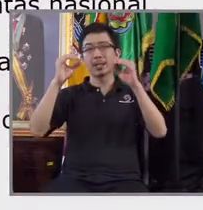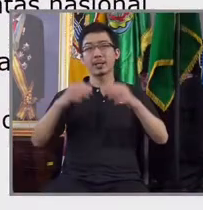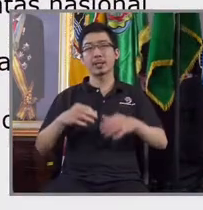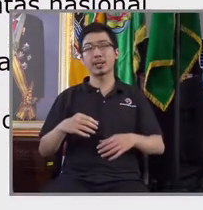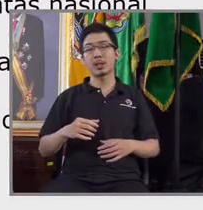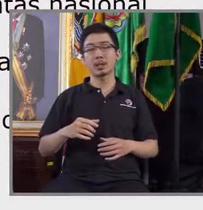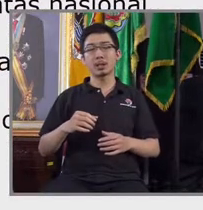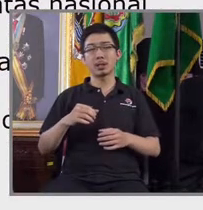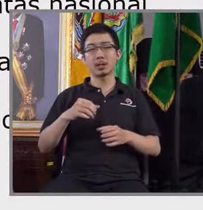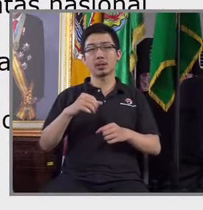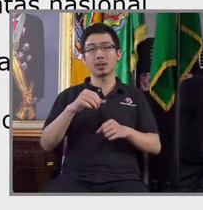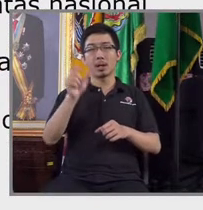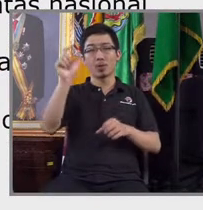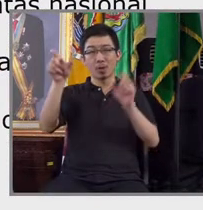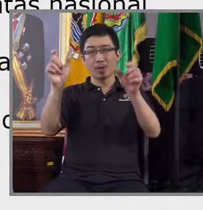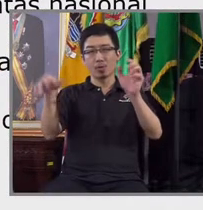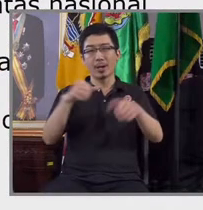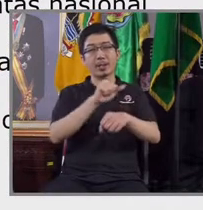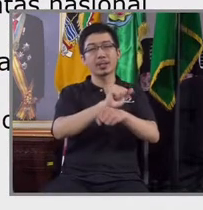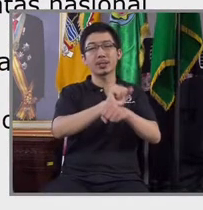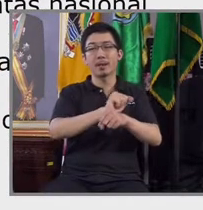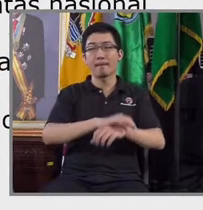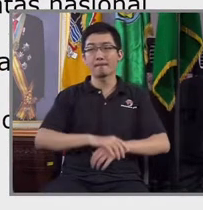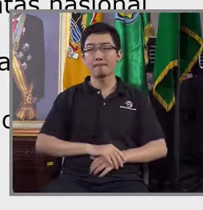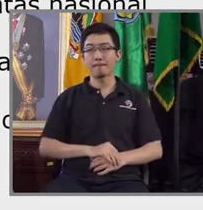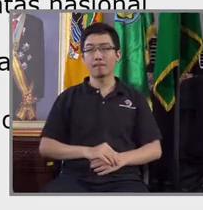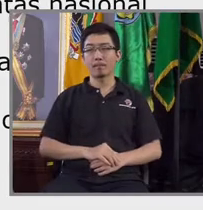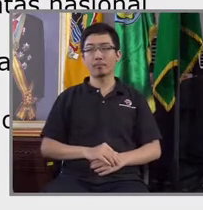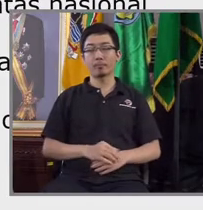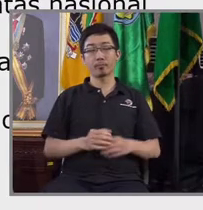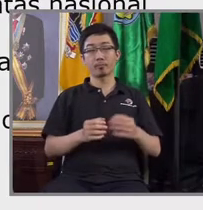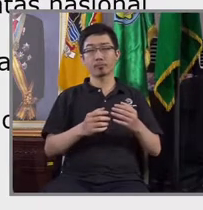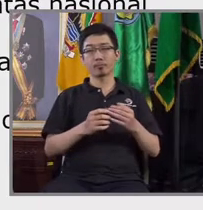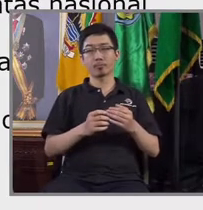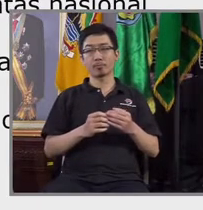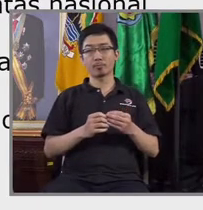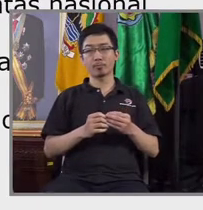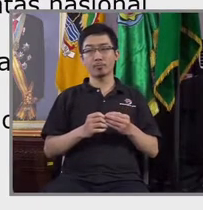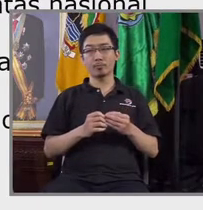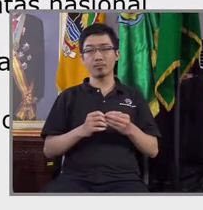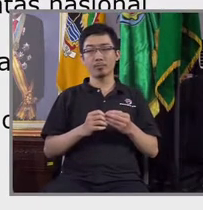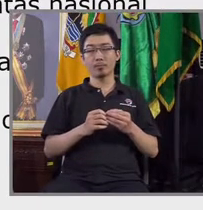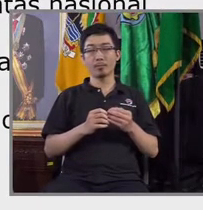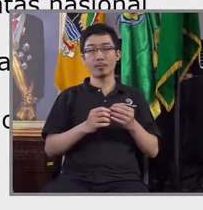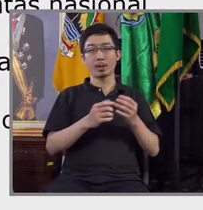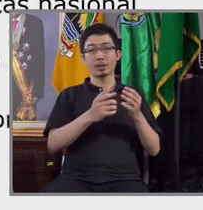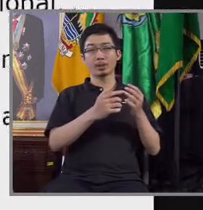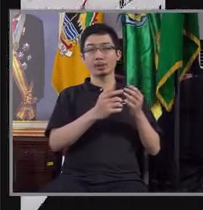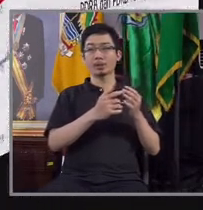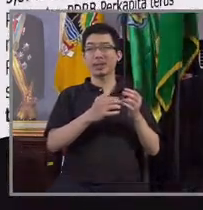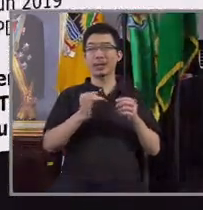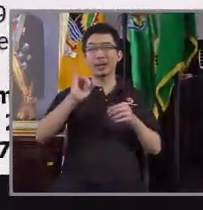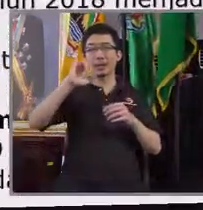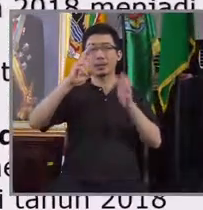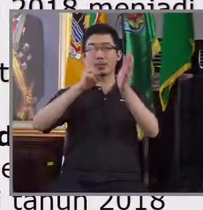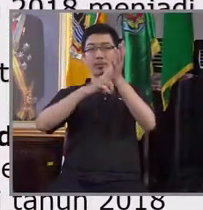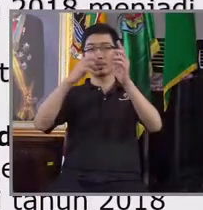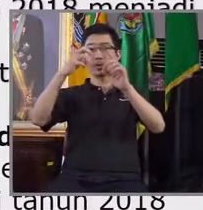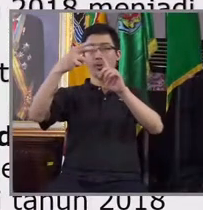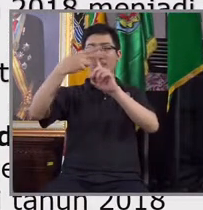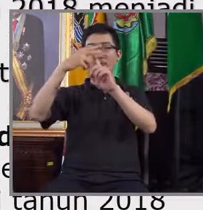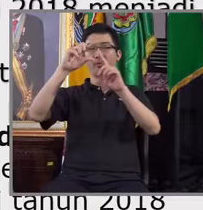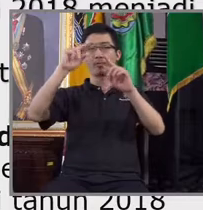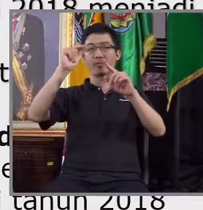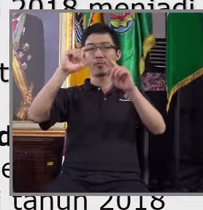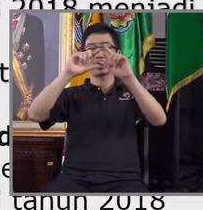BLK yang ada saat ini yang ketiga kualitas infrastruktur ya ini mungkin